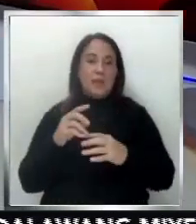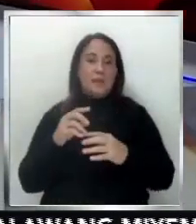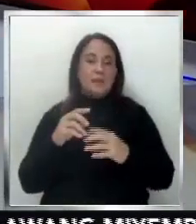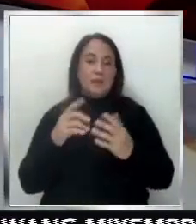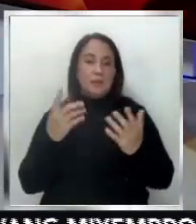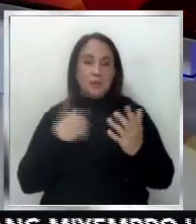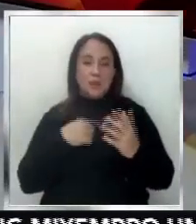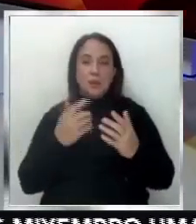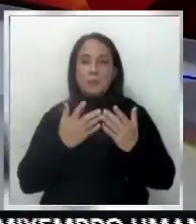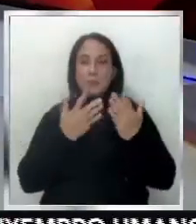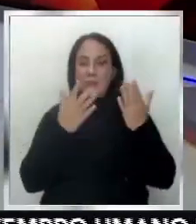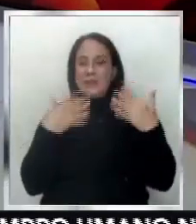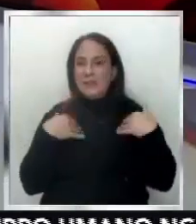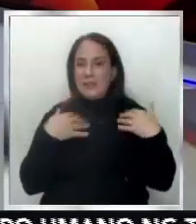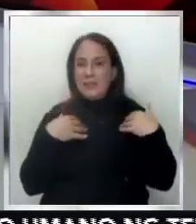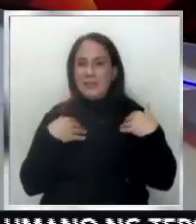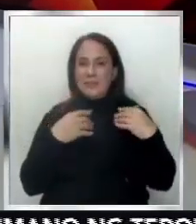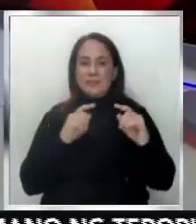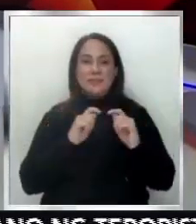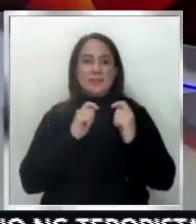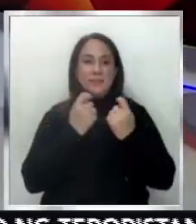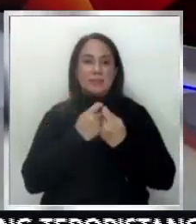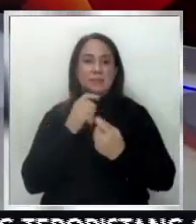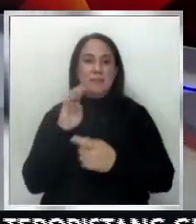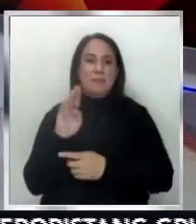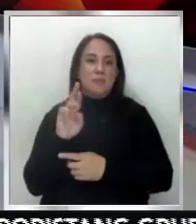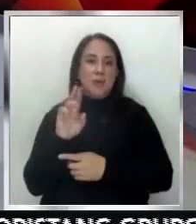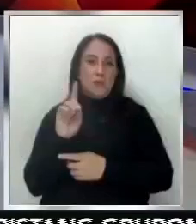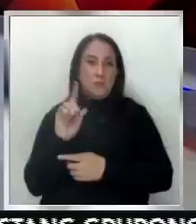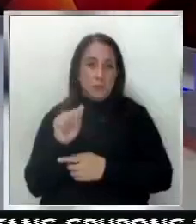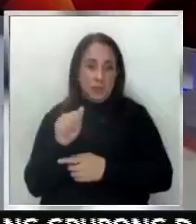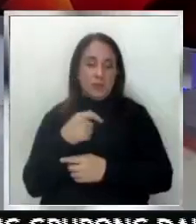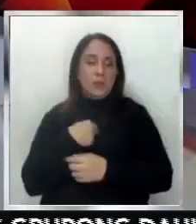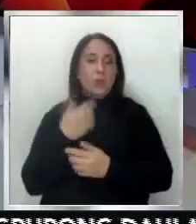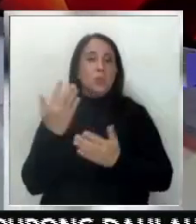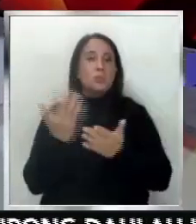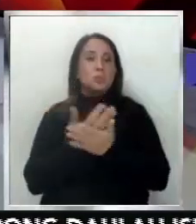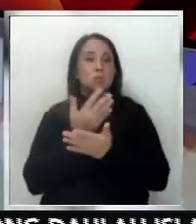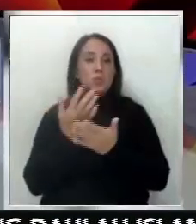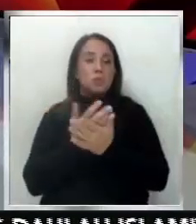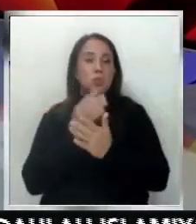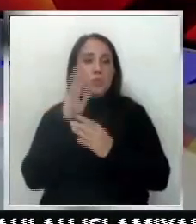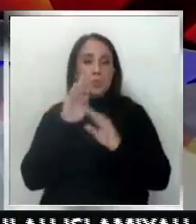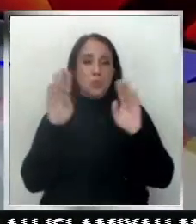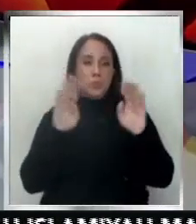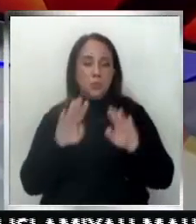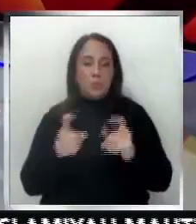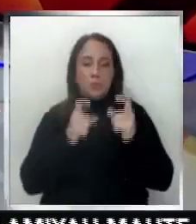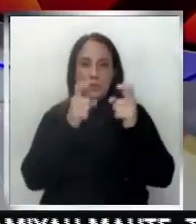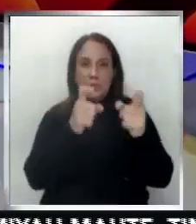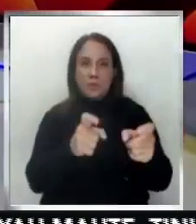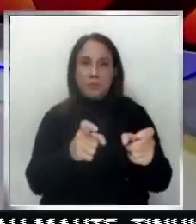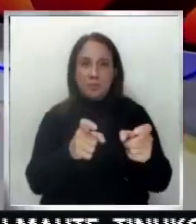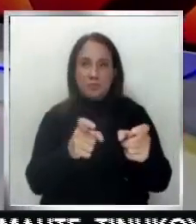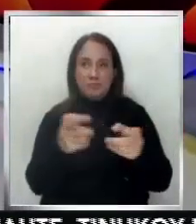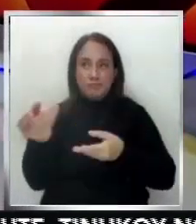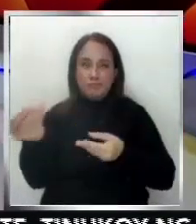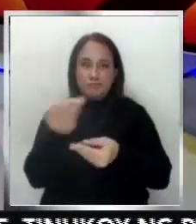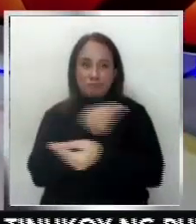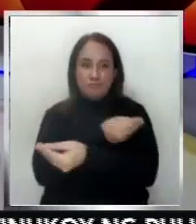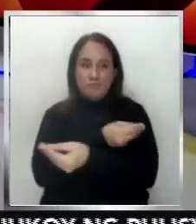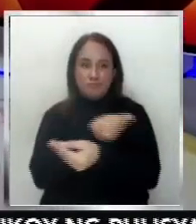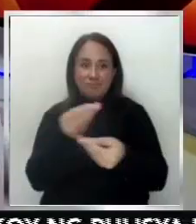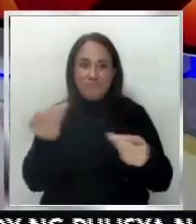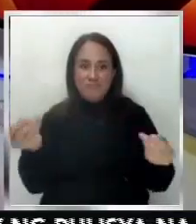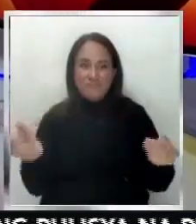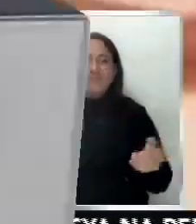pamaskong kilig ang Team Barda. Ngayon pa lang, may naisip na raw silang Christmas gift para sa isa't isa. Makichika tayo